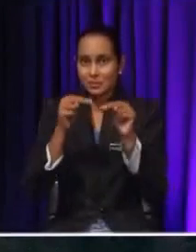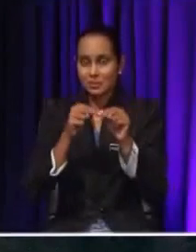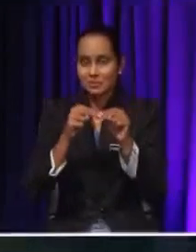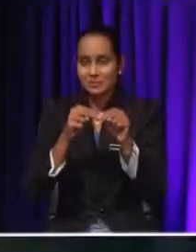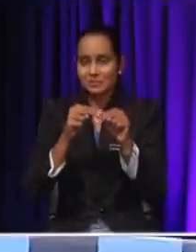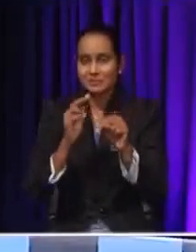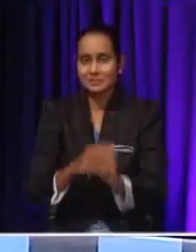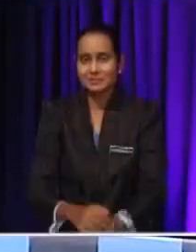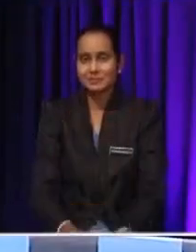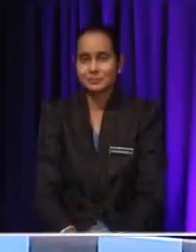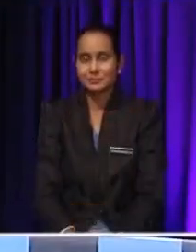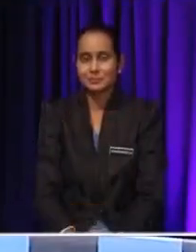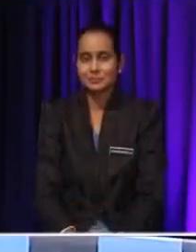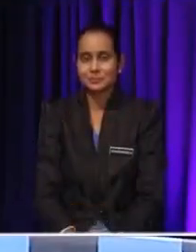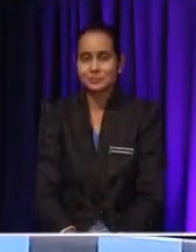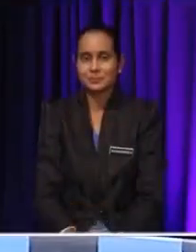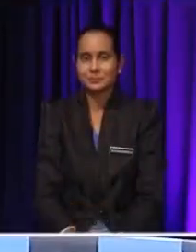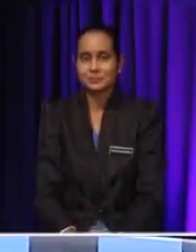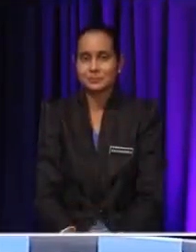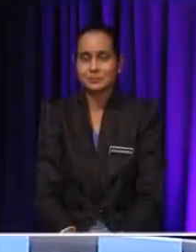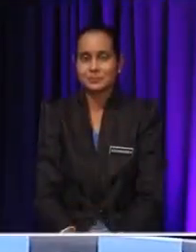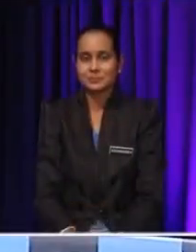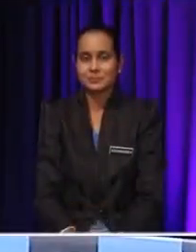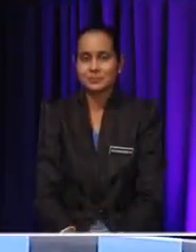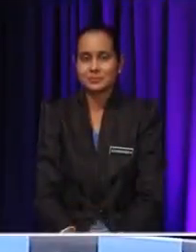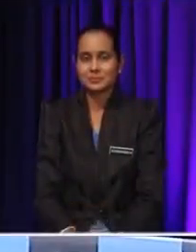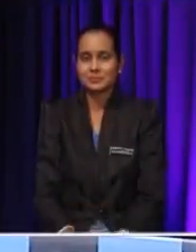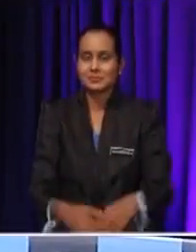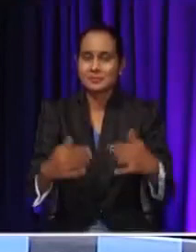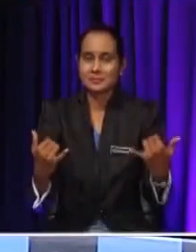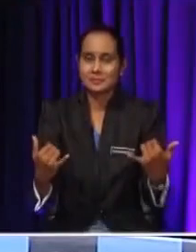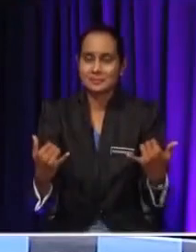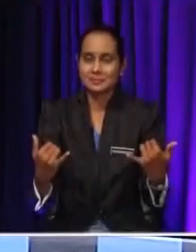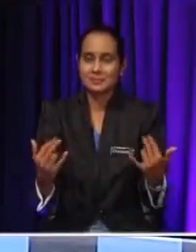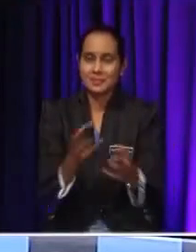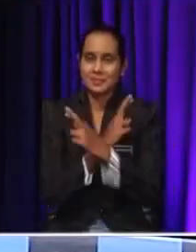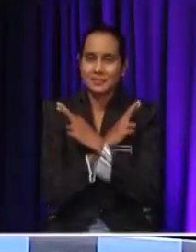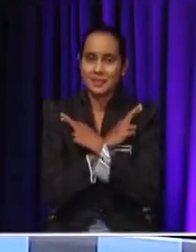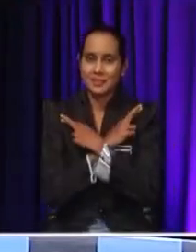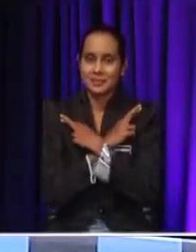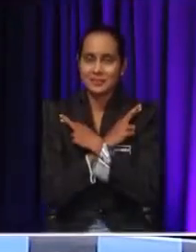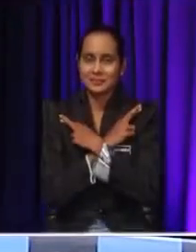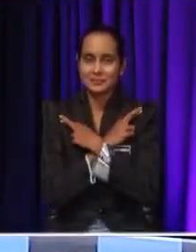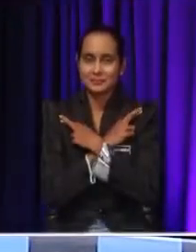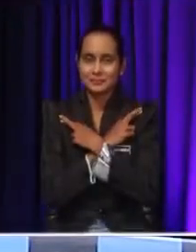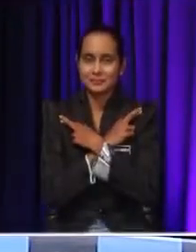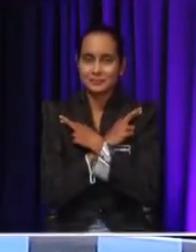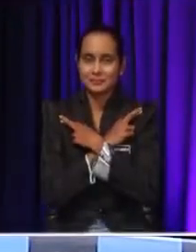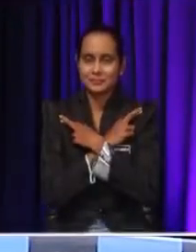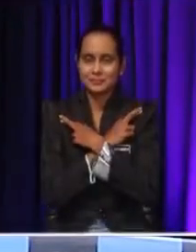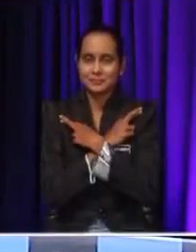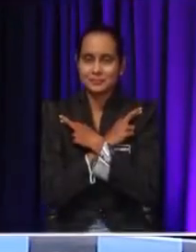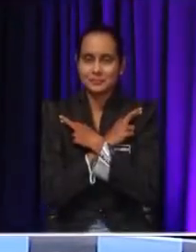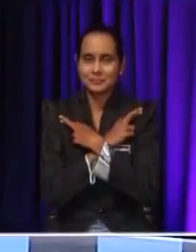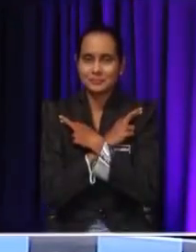ya kepada anda sampai-sampai itu saya tidak baca kita akan kembali semuanya selepas ini dalam Menengah